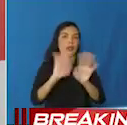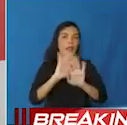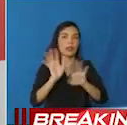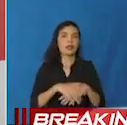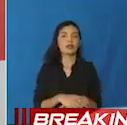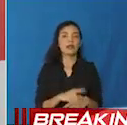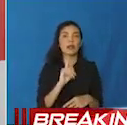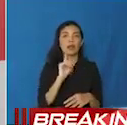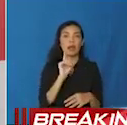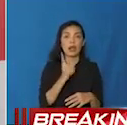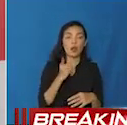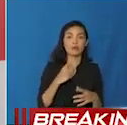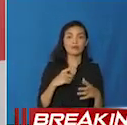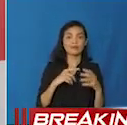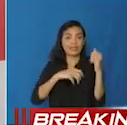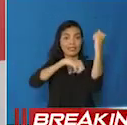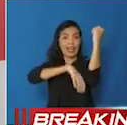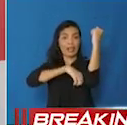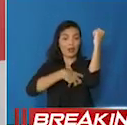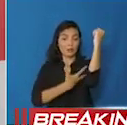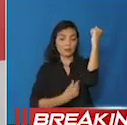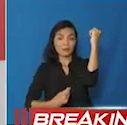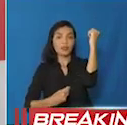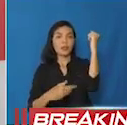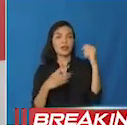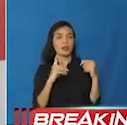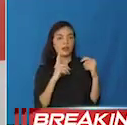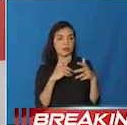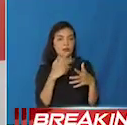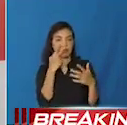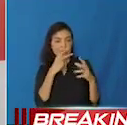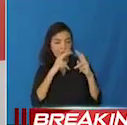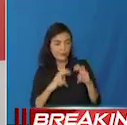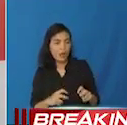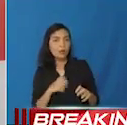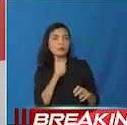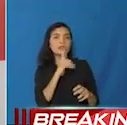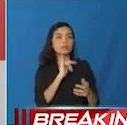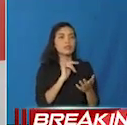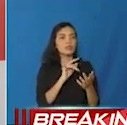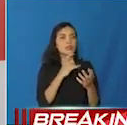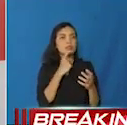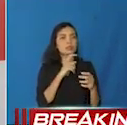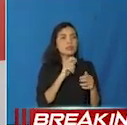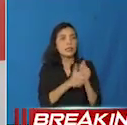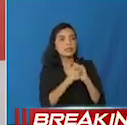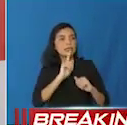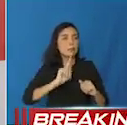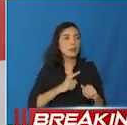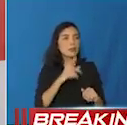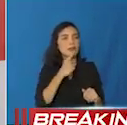dengan dengan adanya pemeriksaan ini maka kita bisa menjaring dengan kasar tentunya secara cepat